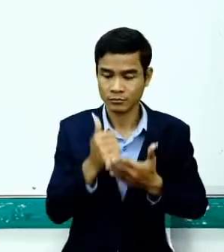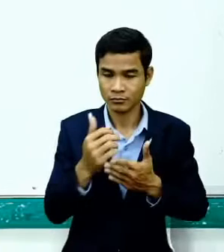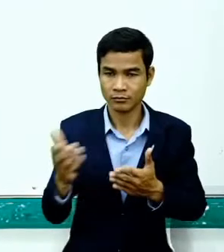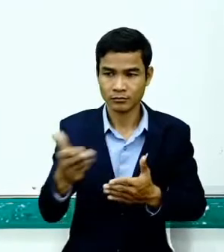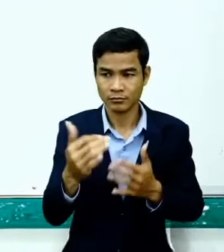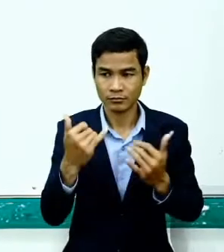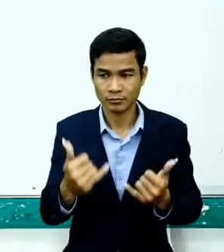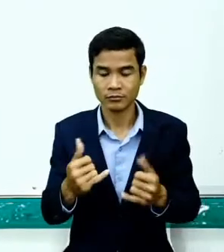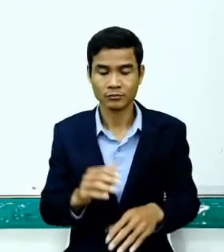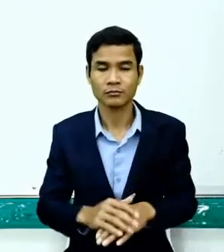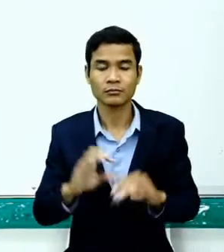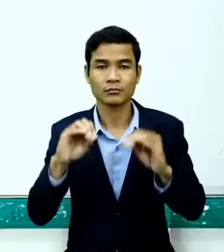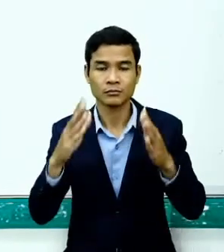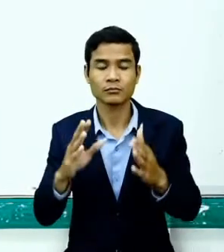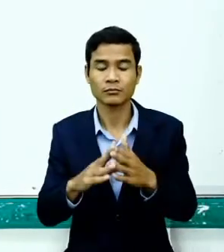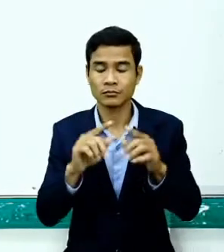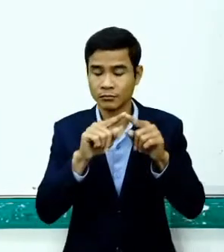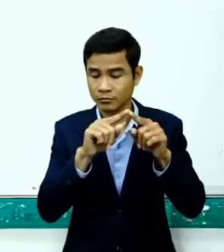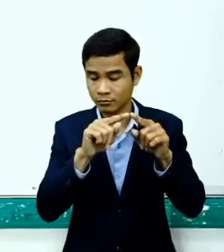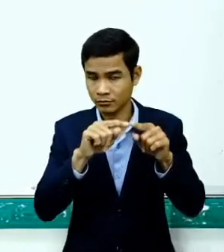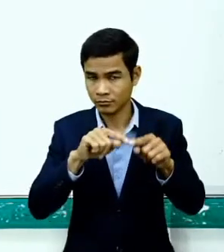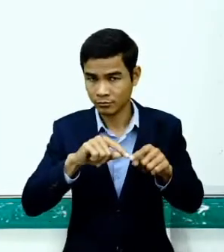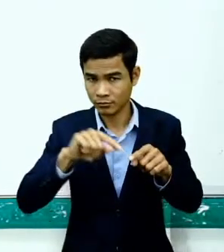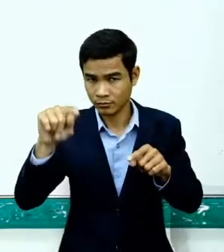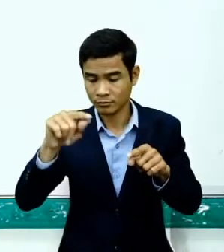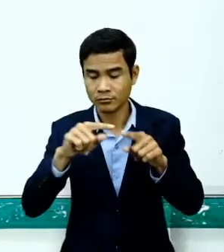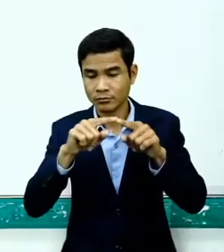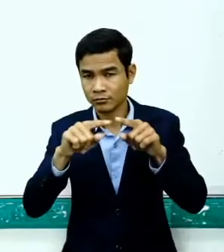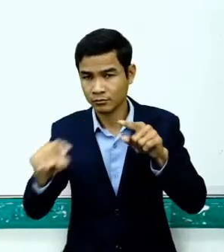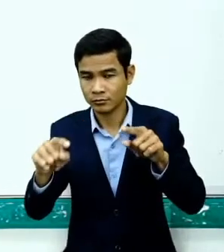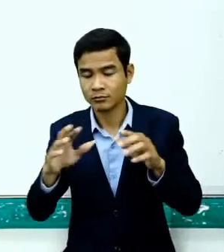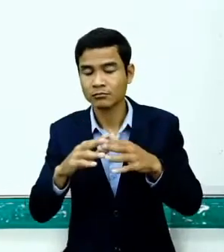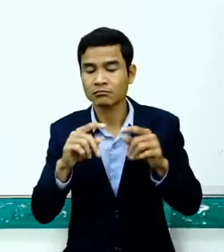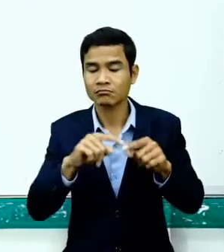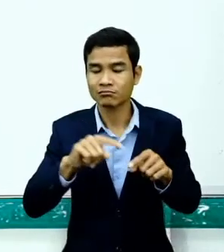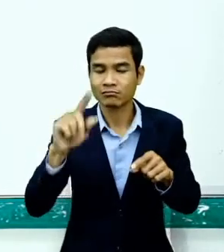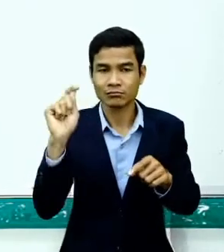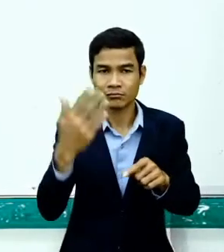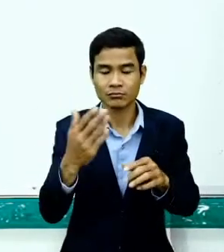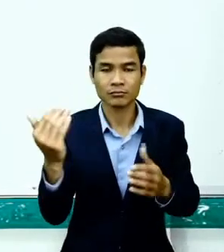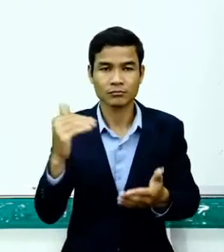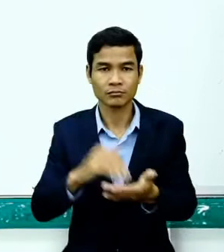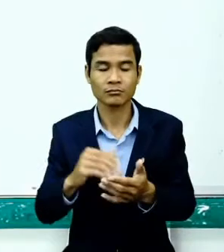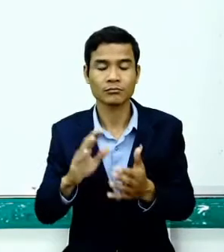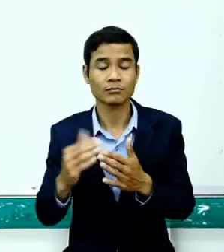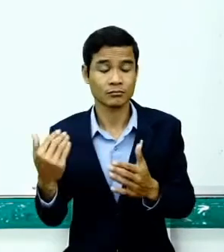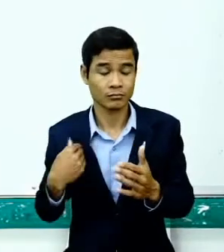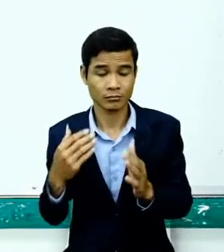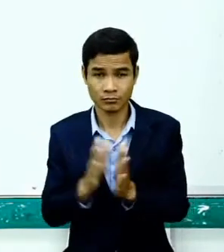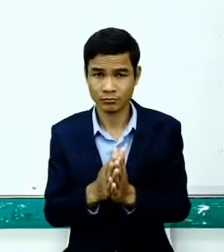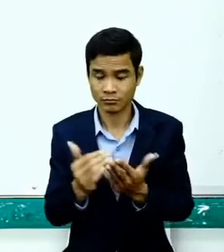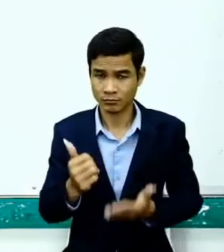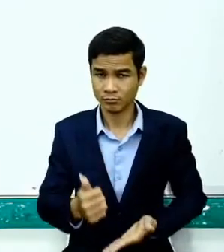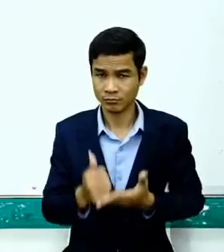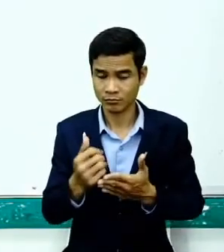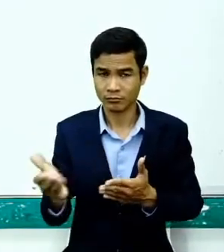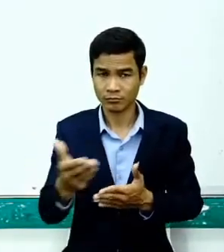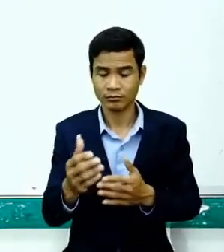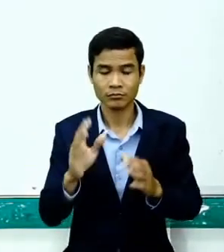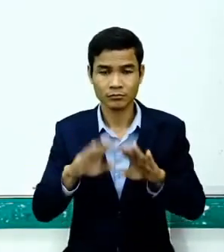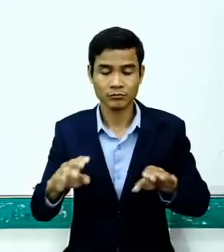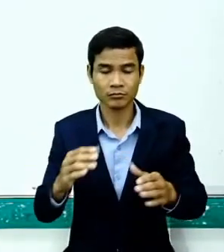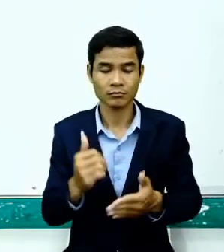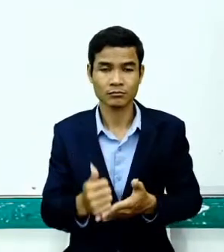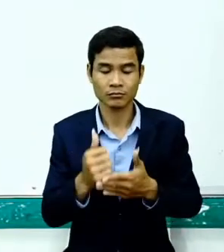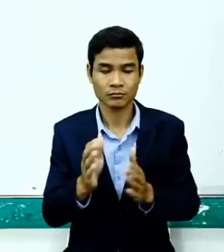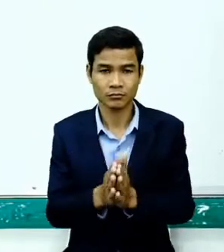នកូនទៅគូសភ្ជាប់ចាគូសភ្ជាប់ពាក្យទៅនឹងរូបភាពវិញម្ដងដែលមាននៅក្នុងសិភើជំនួយរបស់កូនដែរកូនលើកសិភើជំ